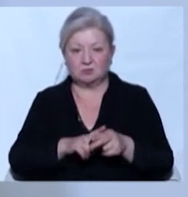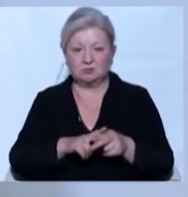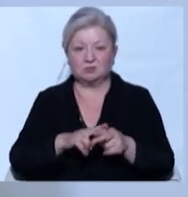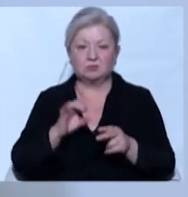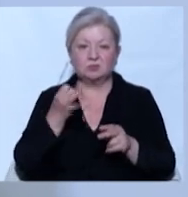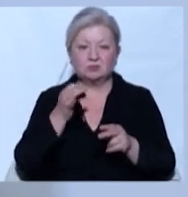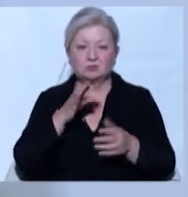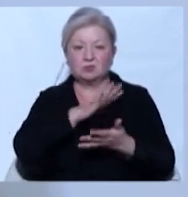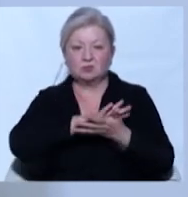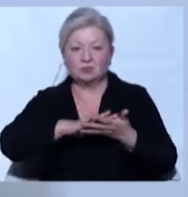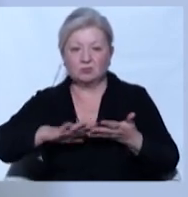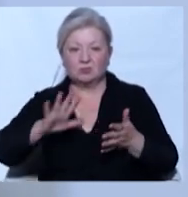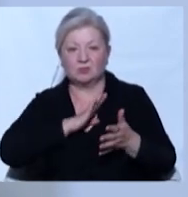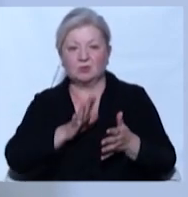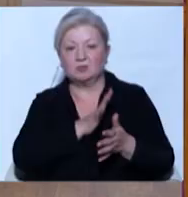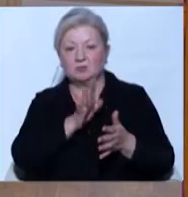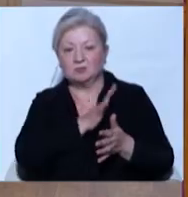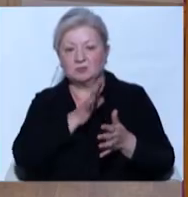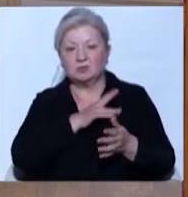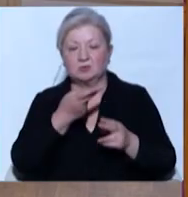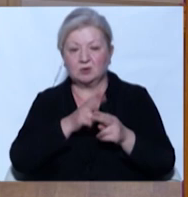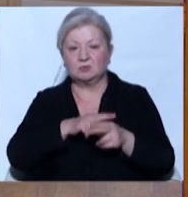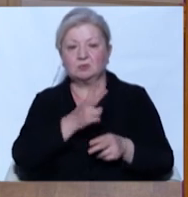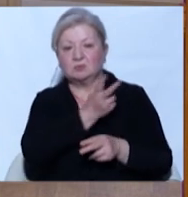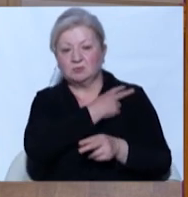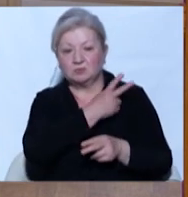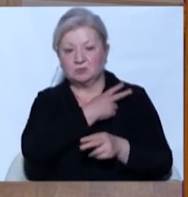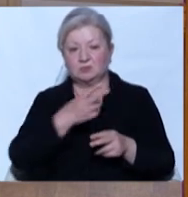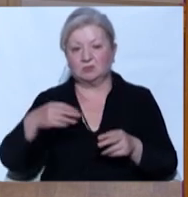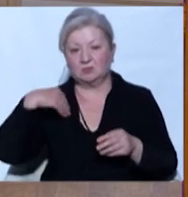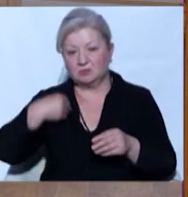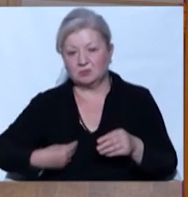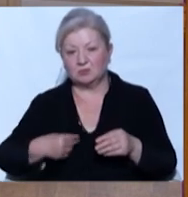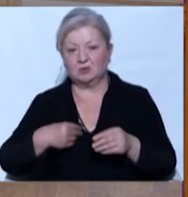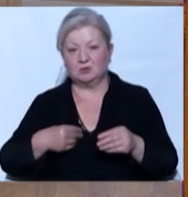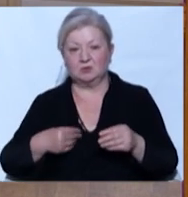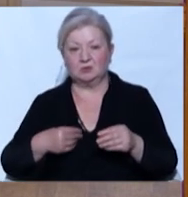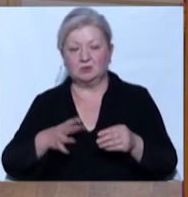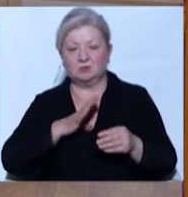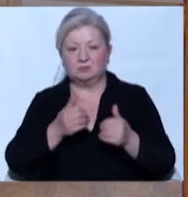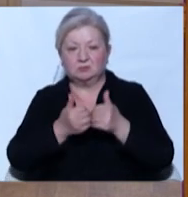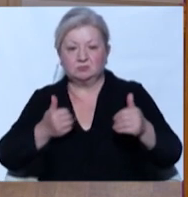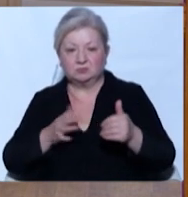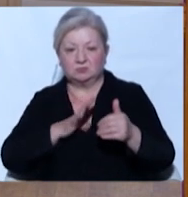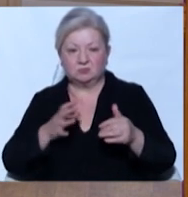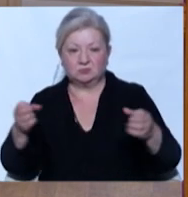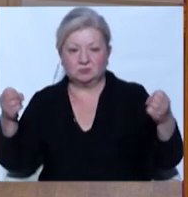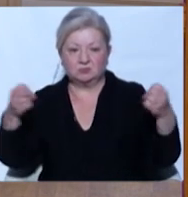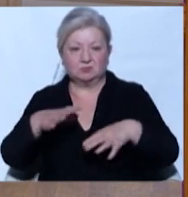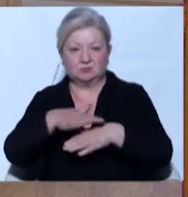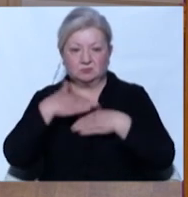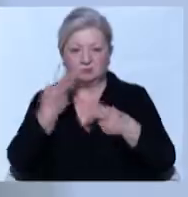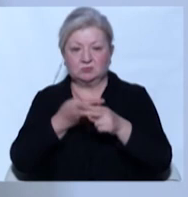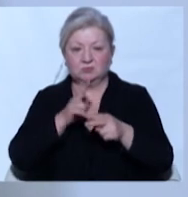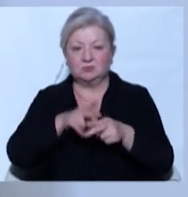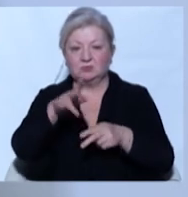ისტორიული მოვლენებიდან გამომდინარე, ბრიტანეთი და საფრანგეთი საომარ მოქმედებებს მოერიდნენ ამ ტერიტორიის გამო და გამოაცხადეს ბუფერულ ზონად.